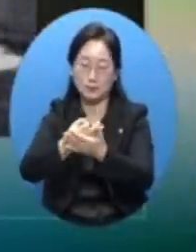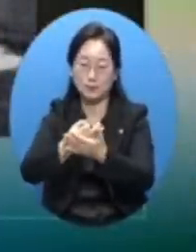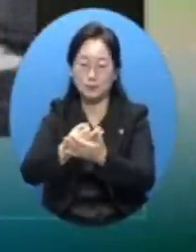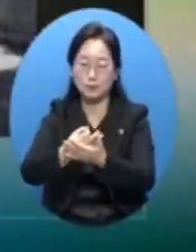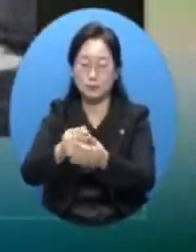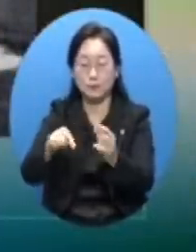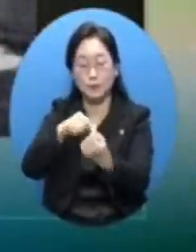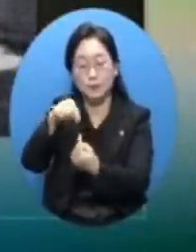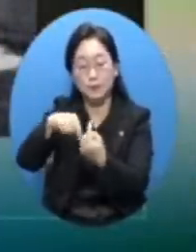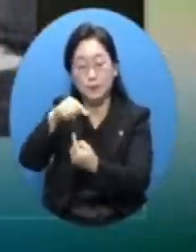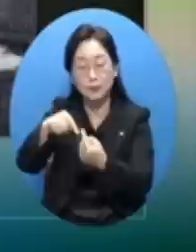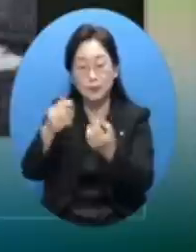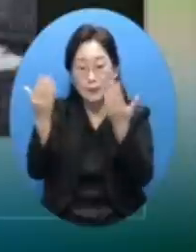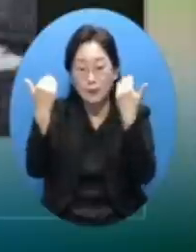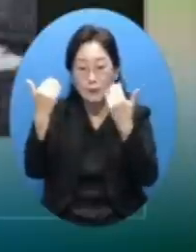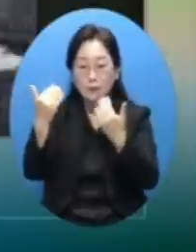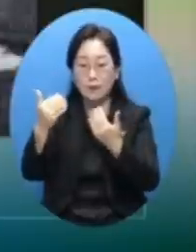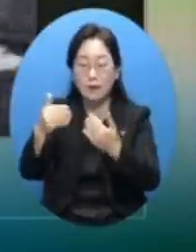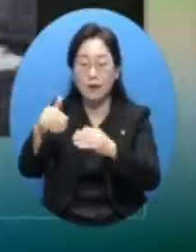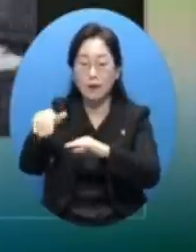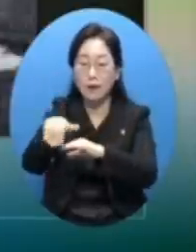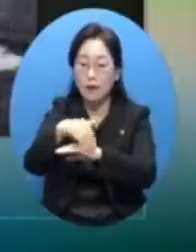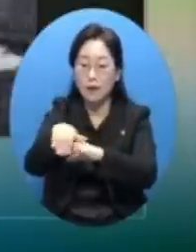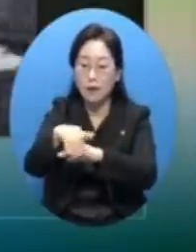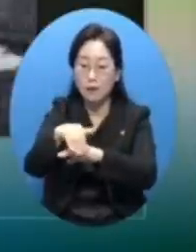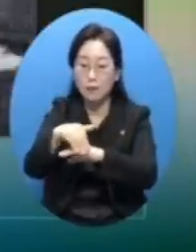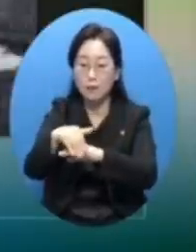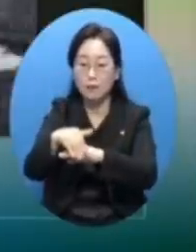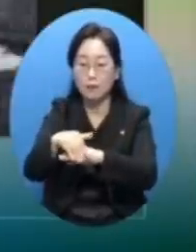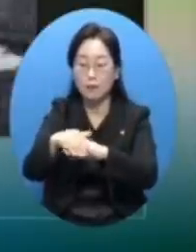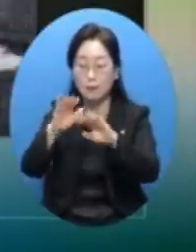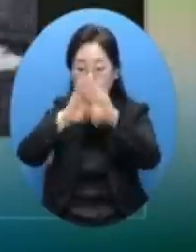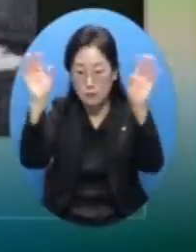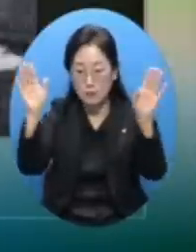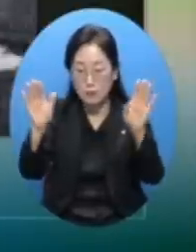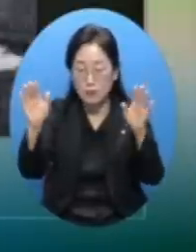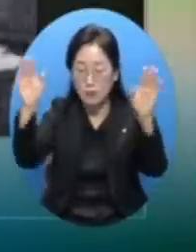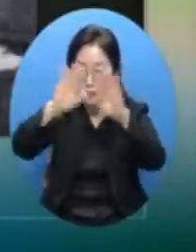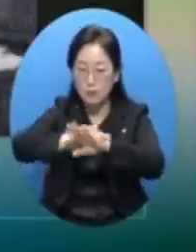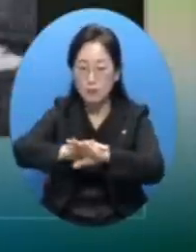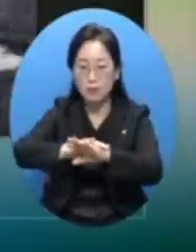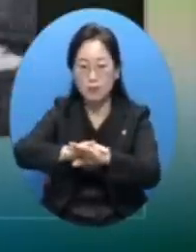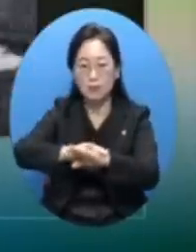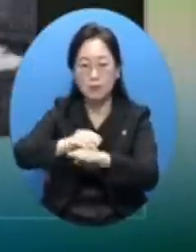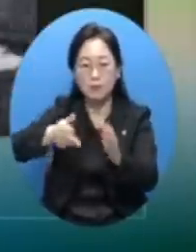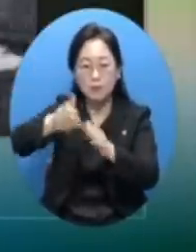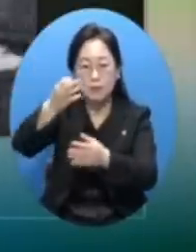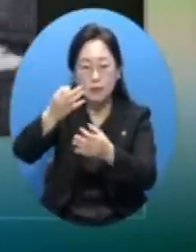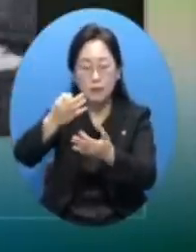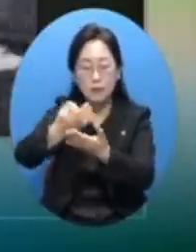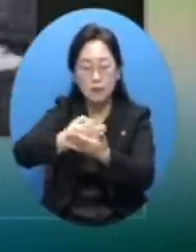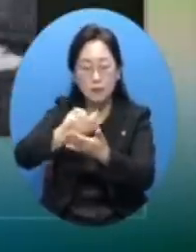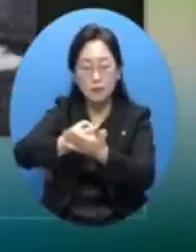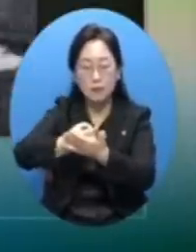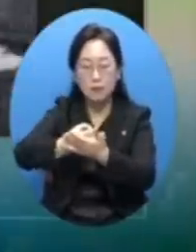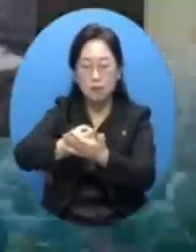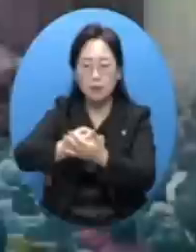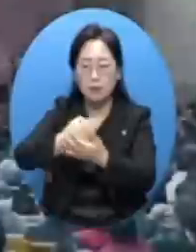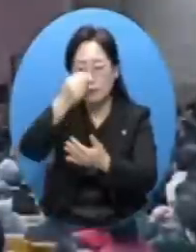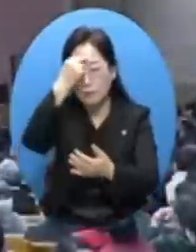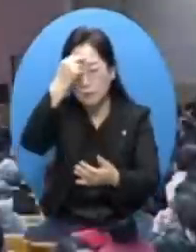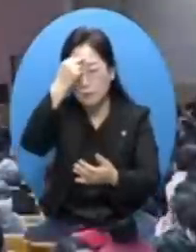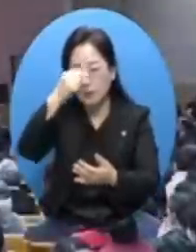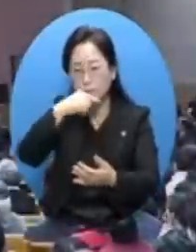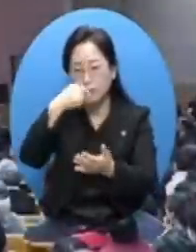이게 낮에 학교 다니고 저녁에 피자를 하다 보니까 제대로 경영이 안 돼 갖고 오히려 빚만